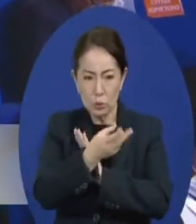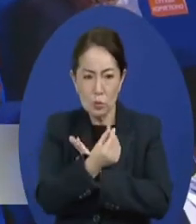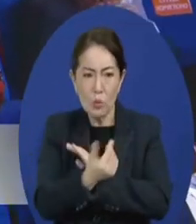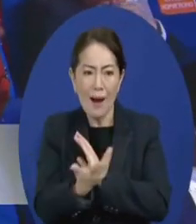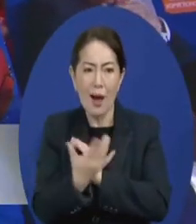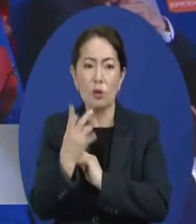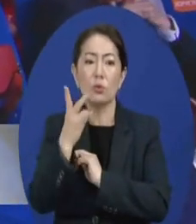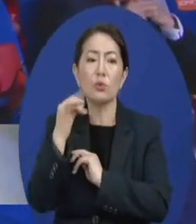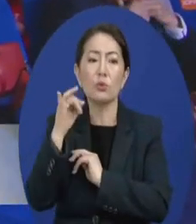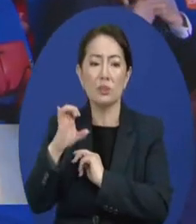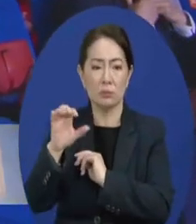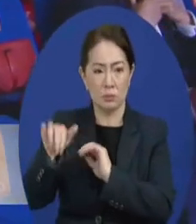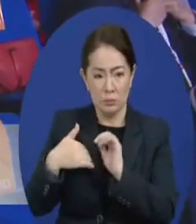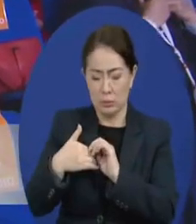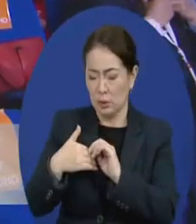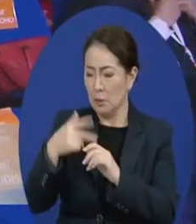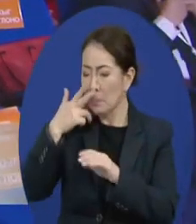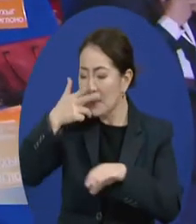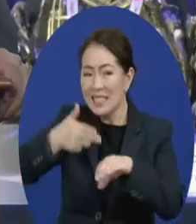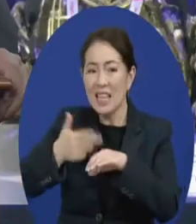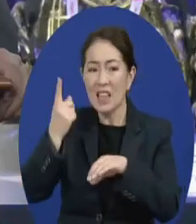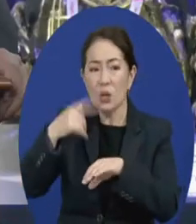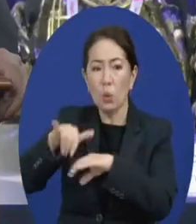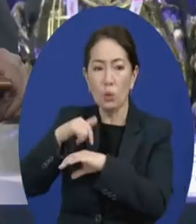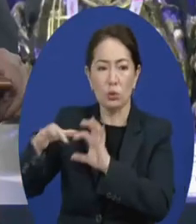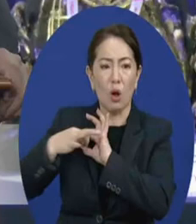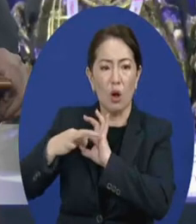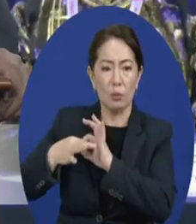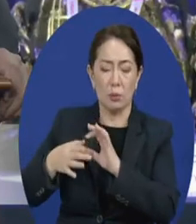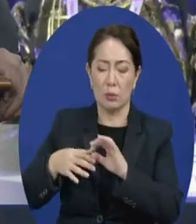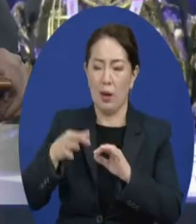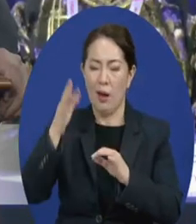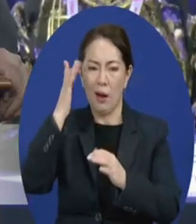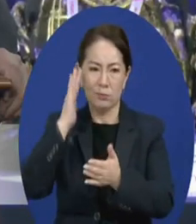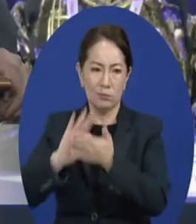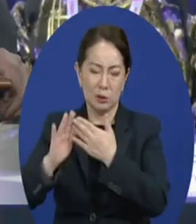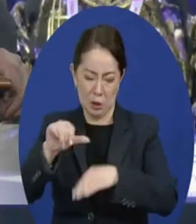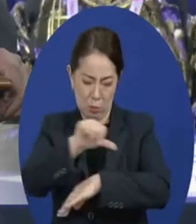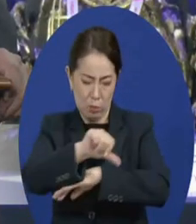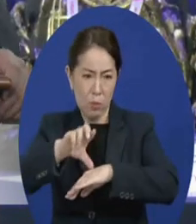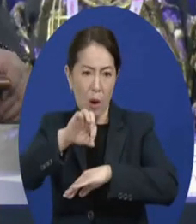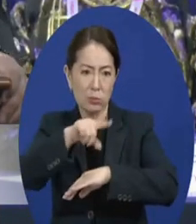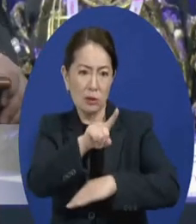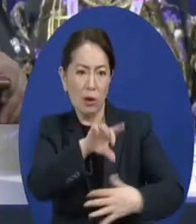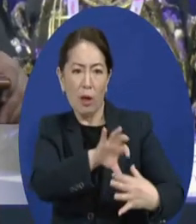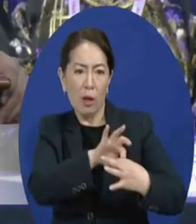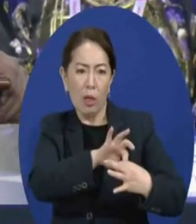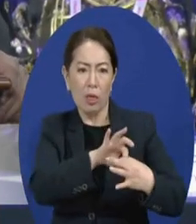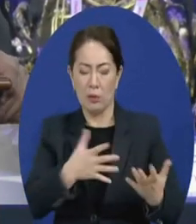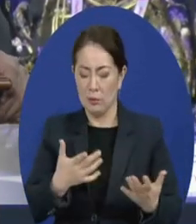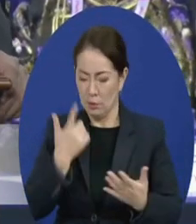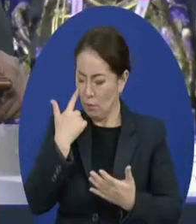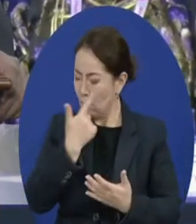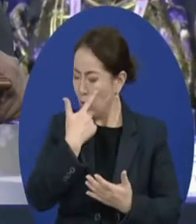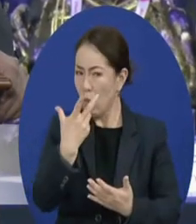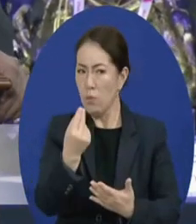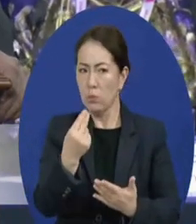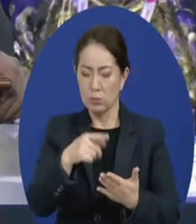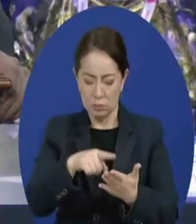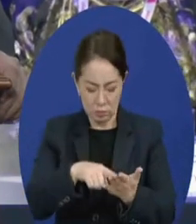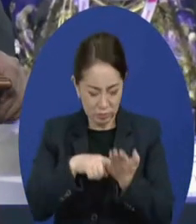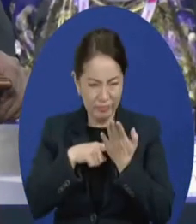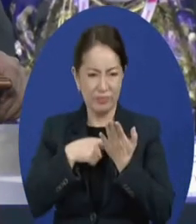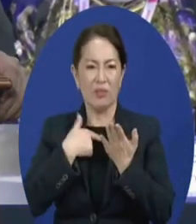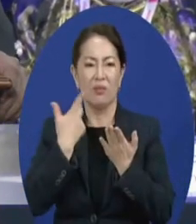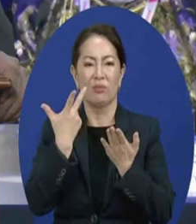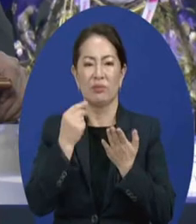нүүрснээс, шатхуун нь нэг улсаас, импорт нь нэг бомтоос хамааралтай бодит бүд үннийг бид нэр энэ цаг